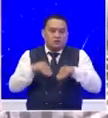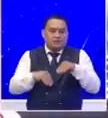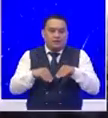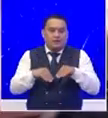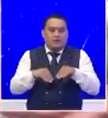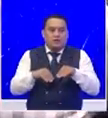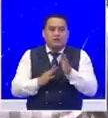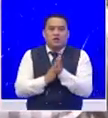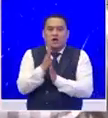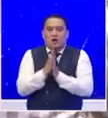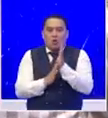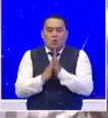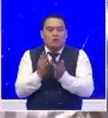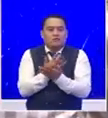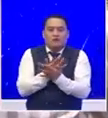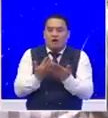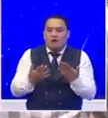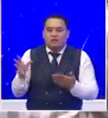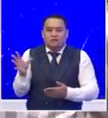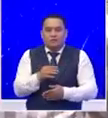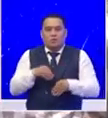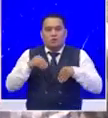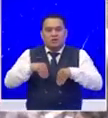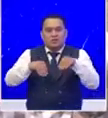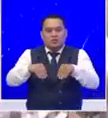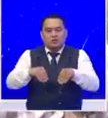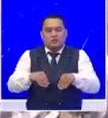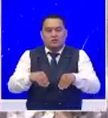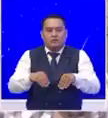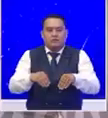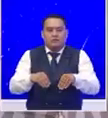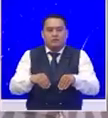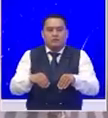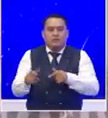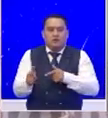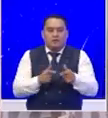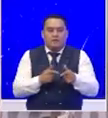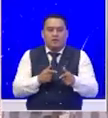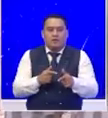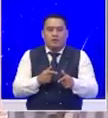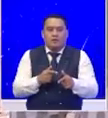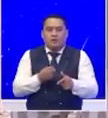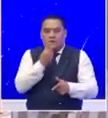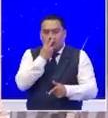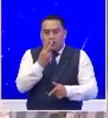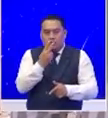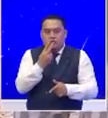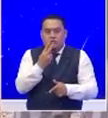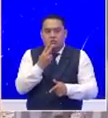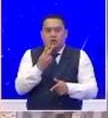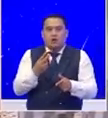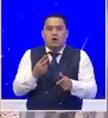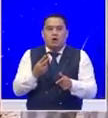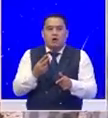Понимаете? Кукшоп, газон, бярлыга, чтобы было посевать. Вот сюда поможем. Молодцы, вот я смотрю, вертикальное